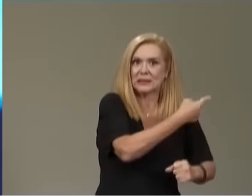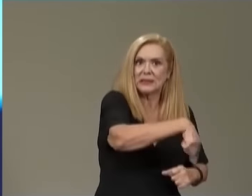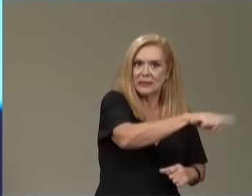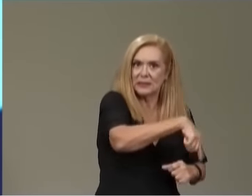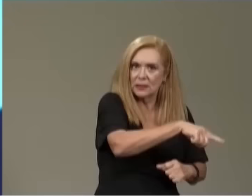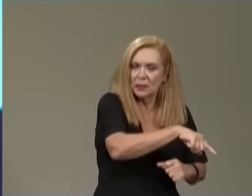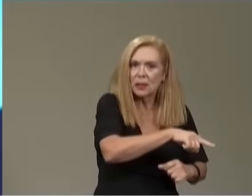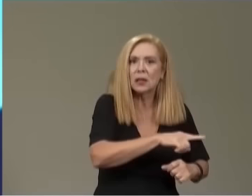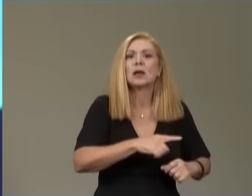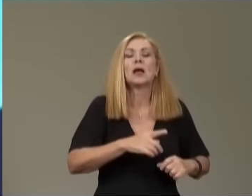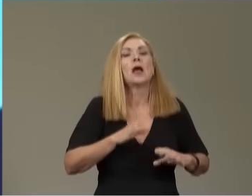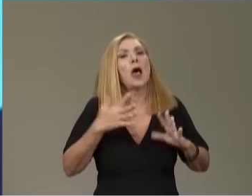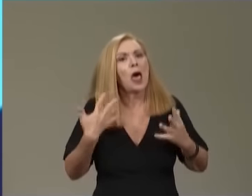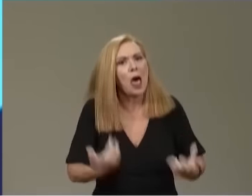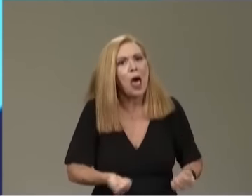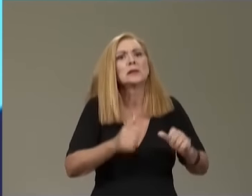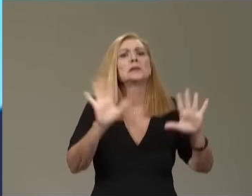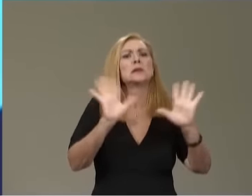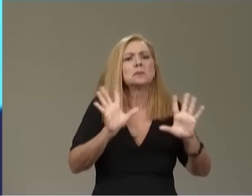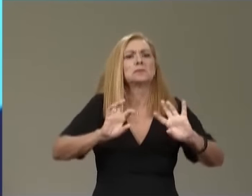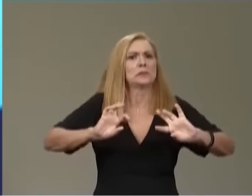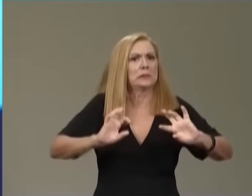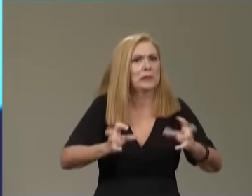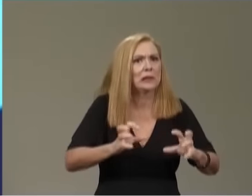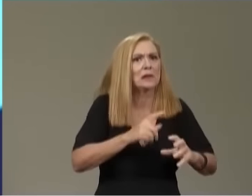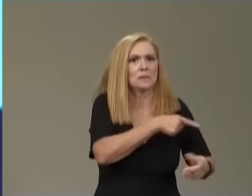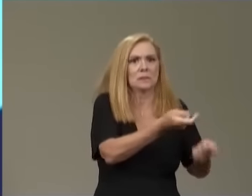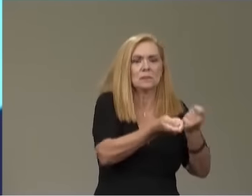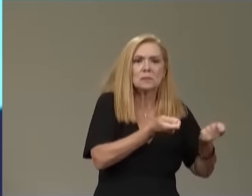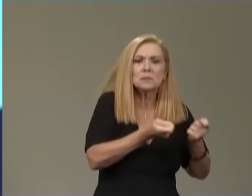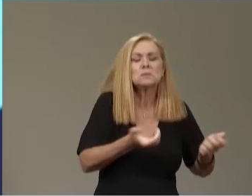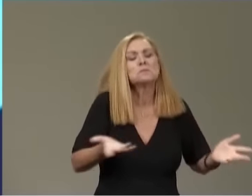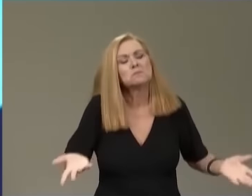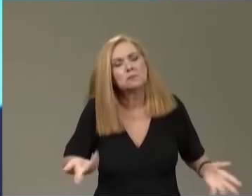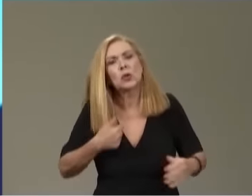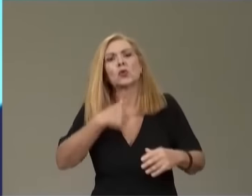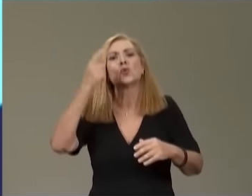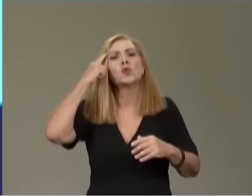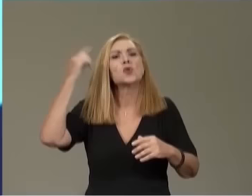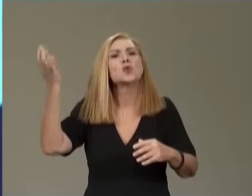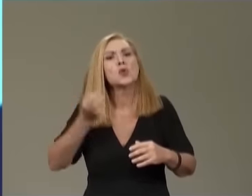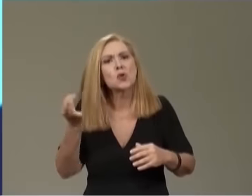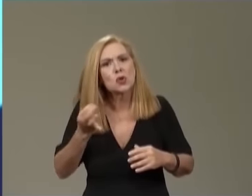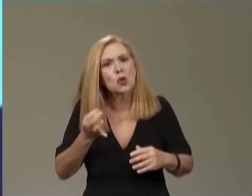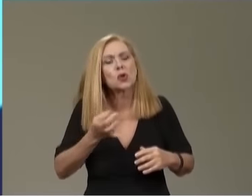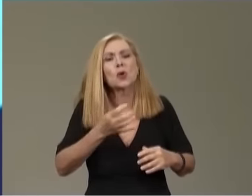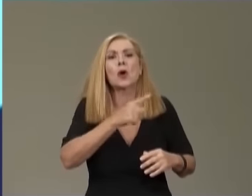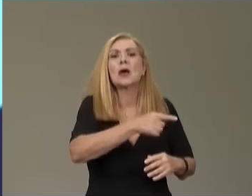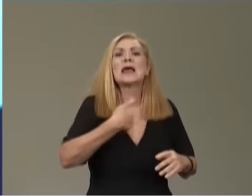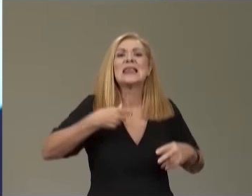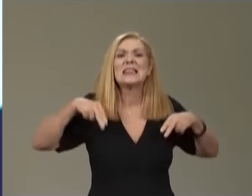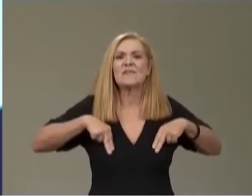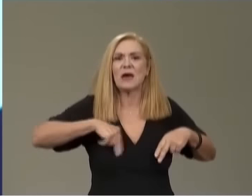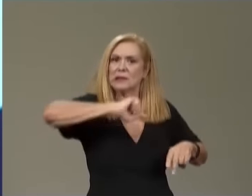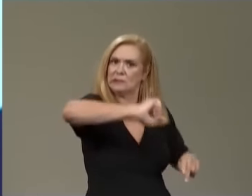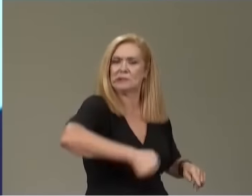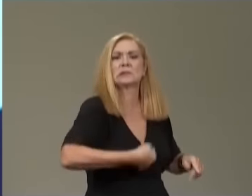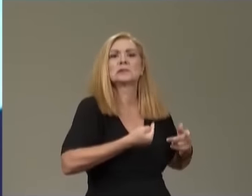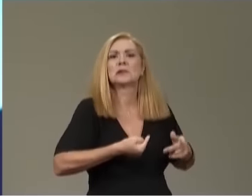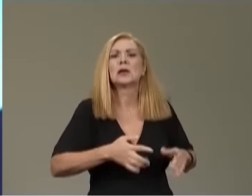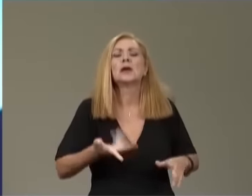έχουν και μέσα ενημέρωσης, τότε λογικό και αναμενόμενο ίσως είναι να τα ενεργοποιούν εναντίον της κυβέρνησης,